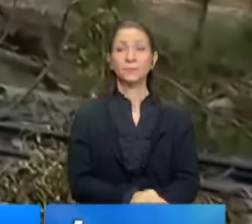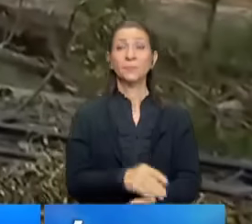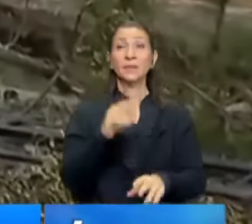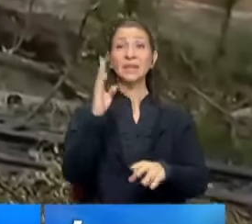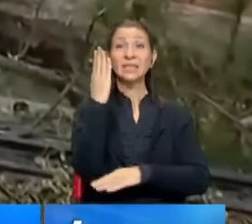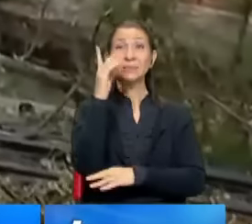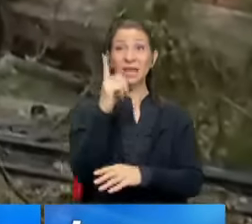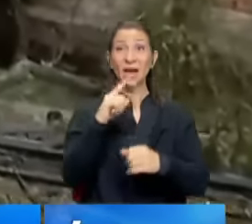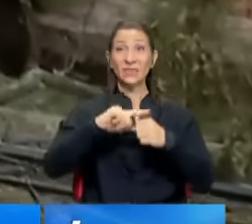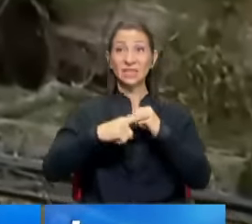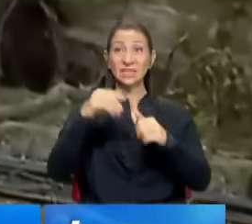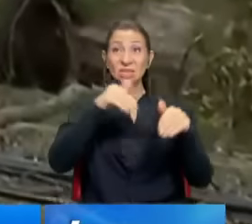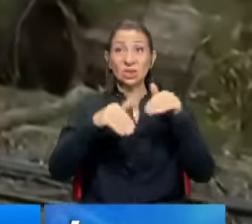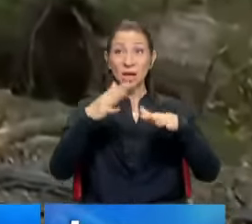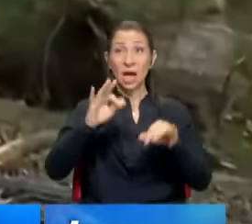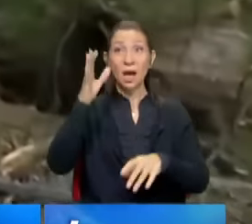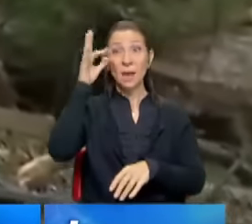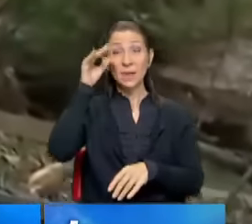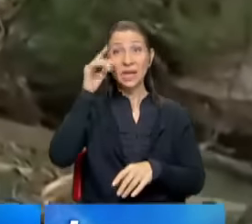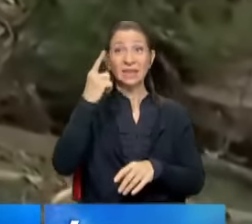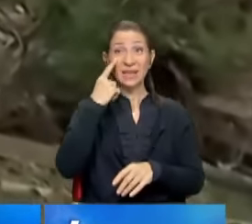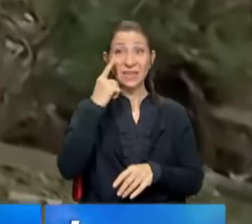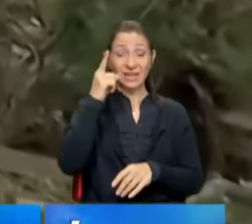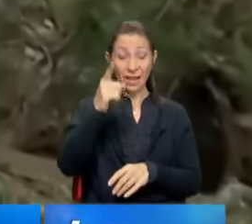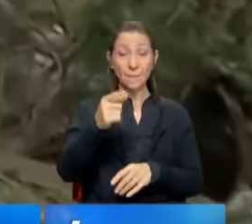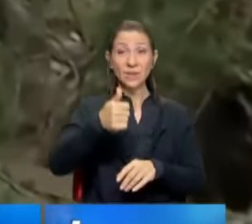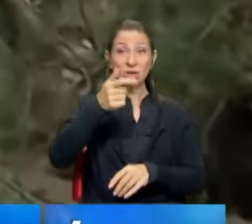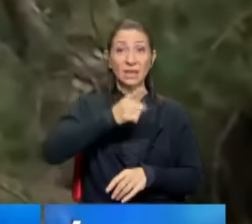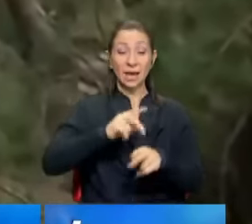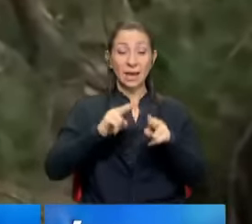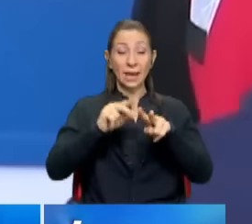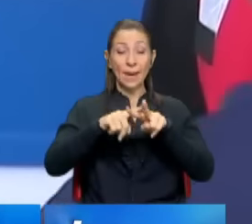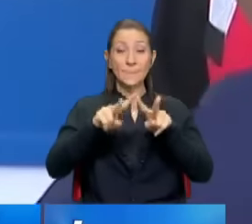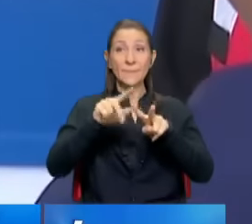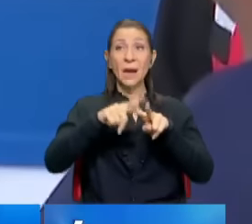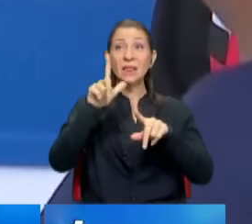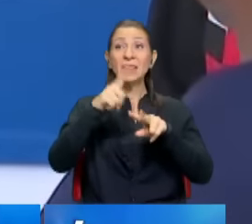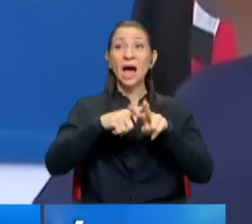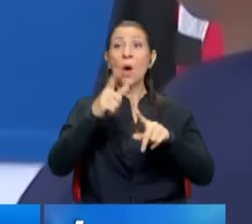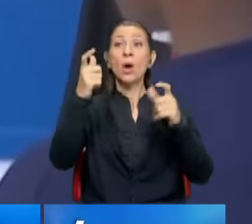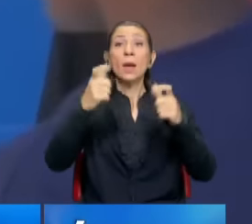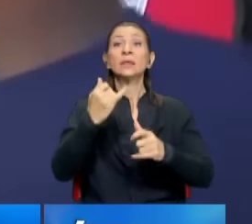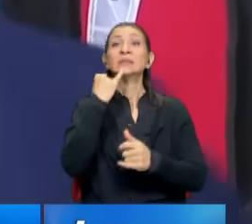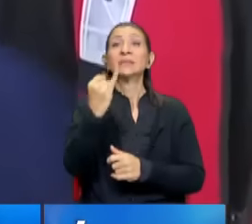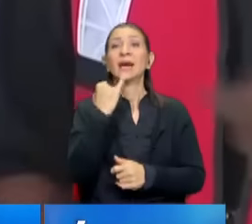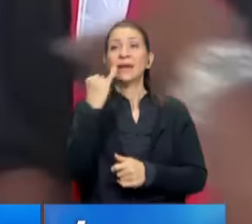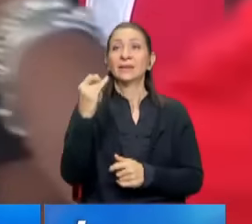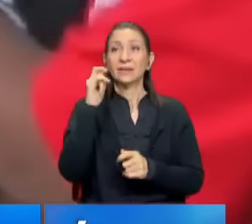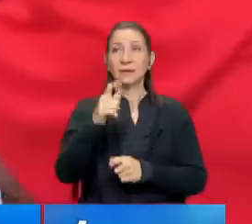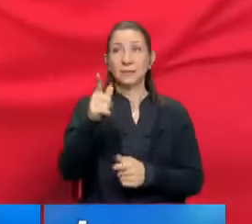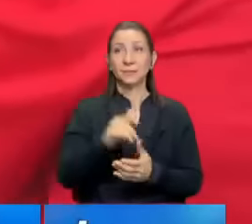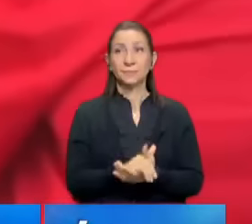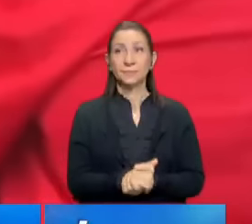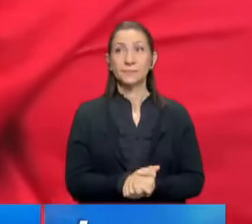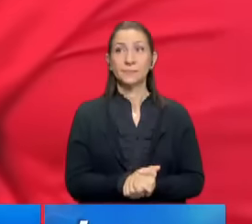Kasım'ın ilk haftası seçimlere hazırlanan Amerika Birleşik Devletleri'nde Başkan adayı Kamala Harris afet bölgelerini ziyaret etti.